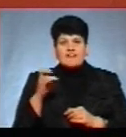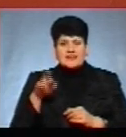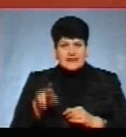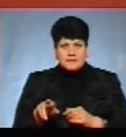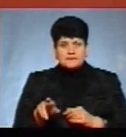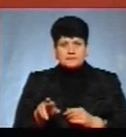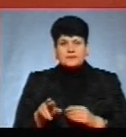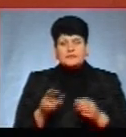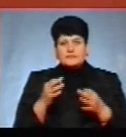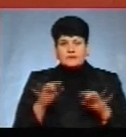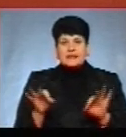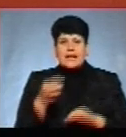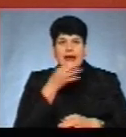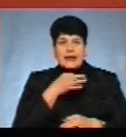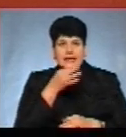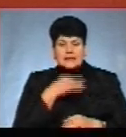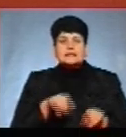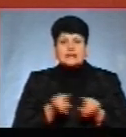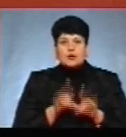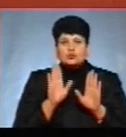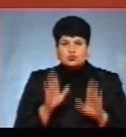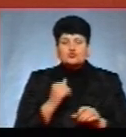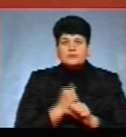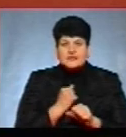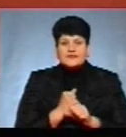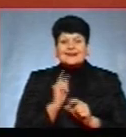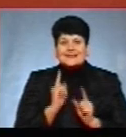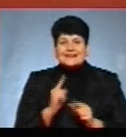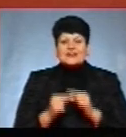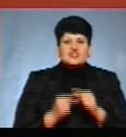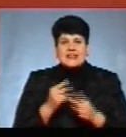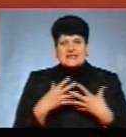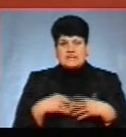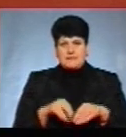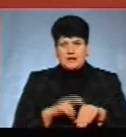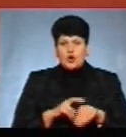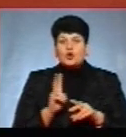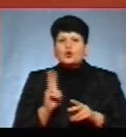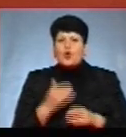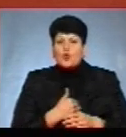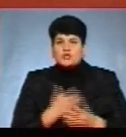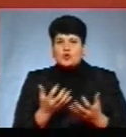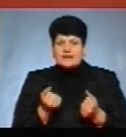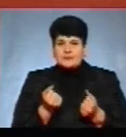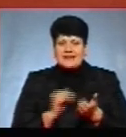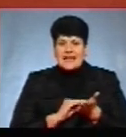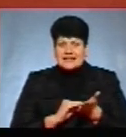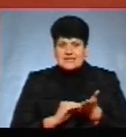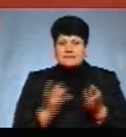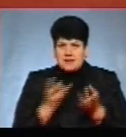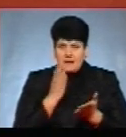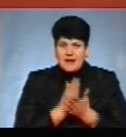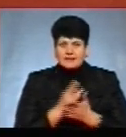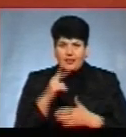1 квітня доступні ліки також будуть працювати тільки через сімейних лікарів. Тобто людина, яка хоче отримати рецепт, так,